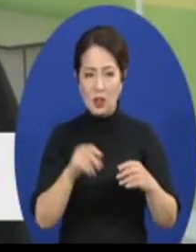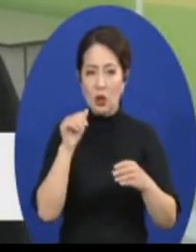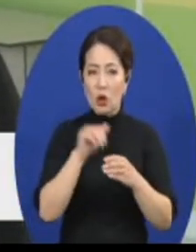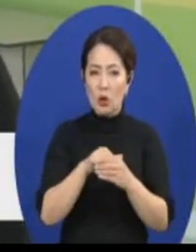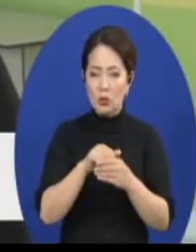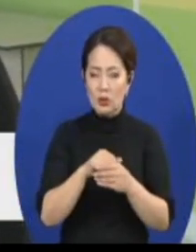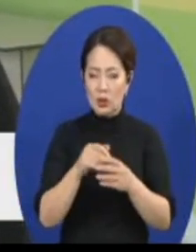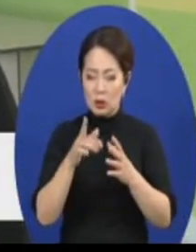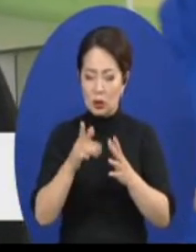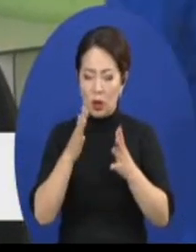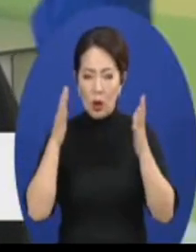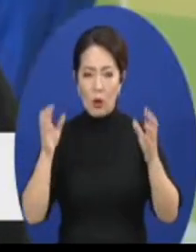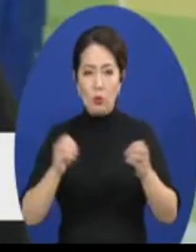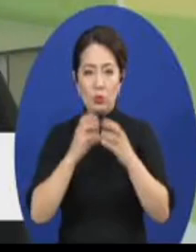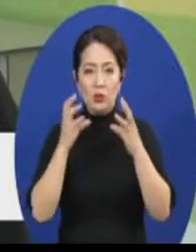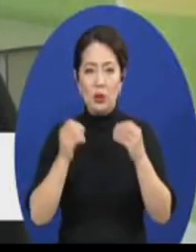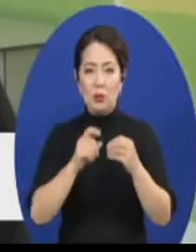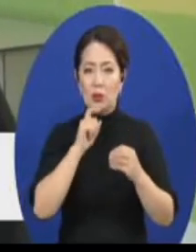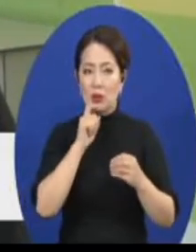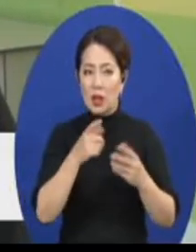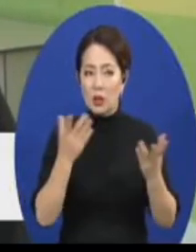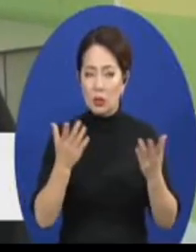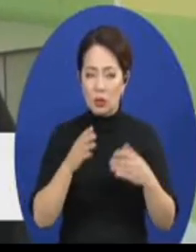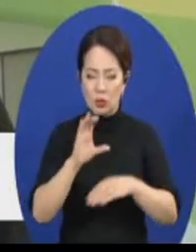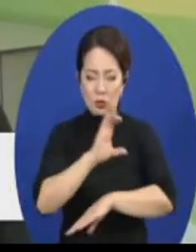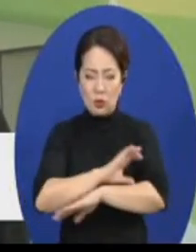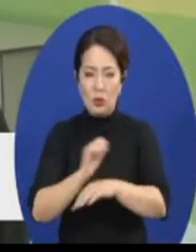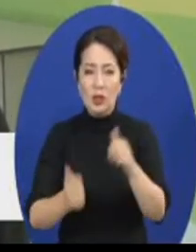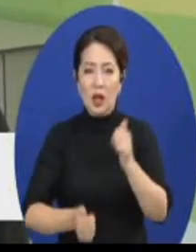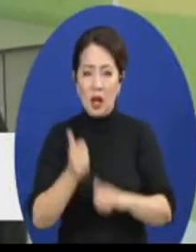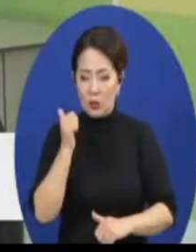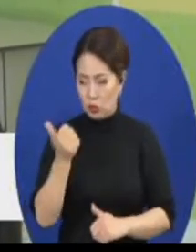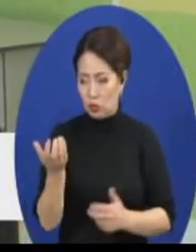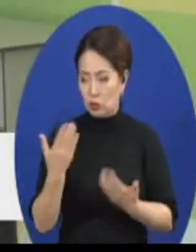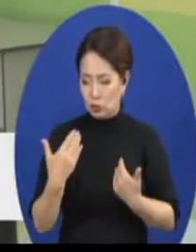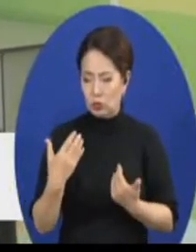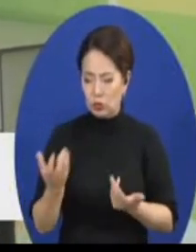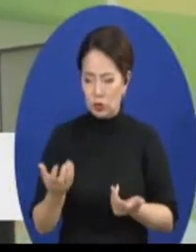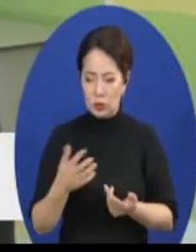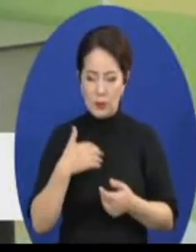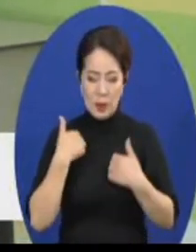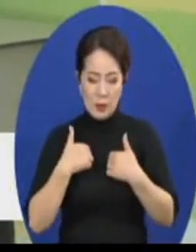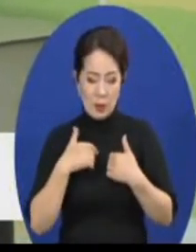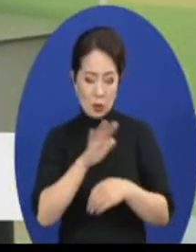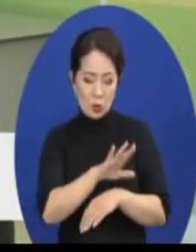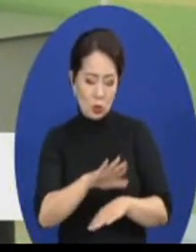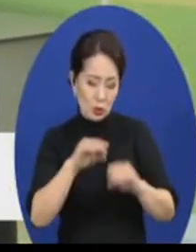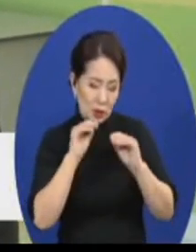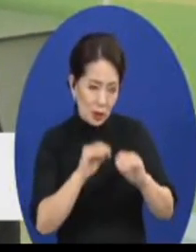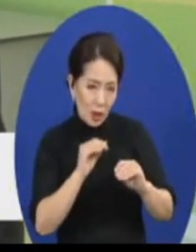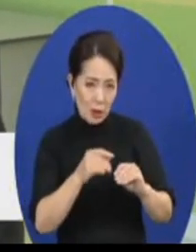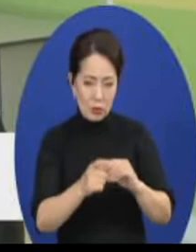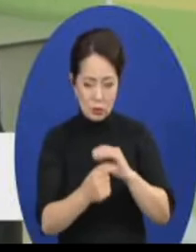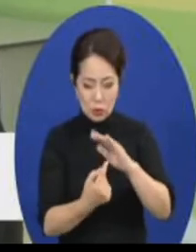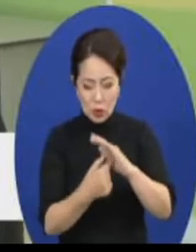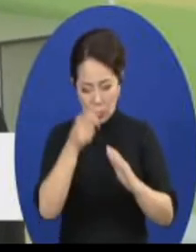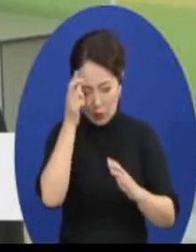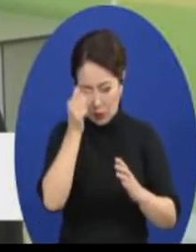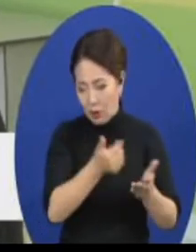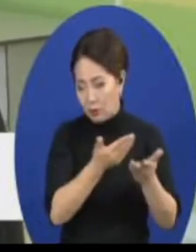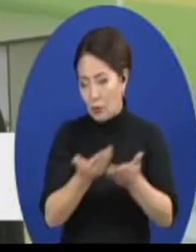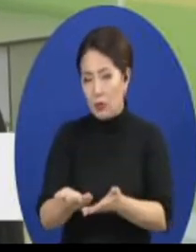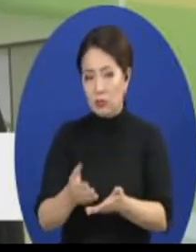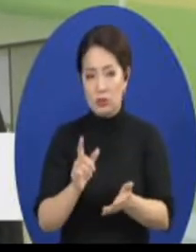байгаа энэ том бүтээн байгуулалтын хариу бол сурлагын өндөр амжилт, багш нар бас одоо хүүхдүүдэд сайн сургууль сур боловсрол олгосон байх ёстой шүү